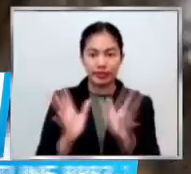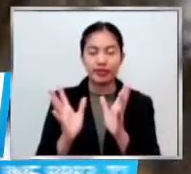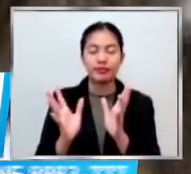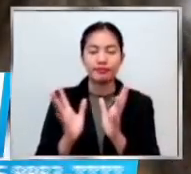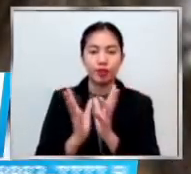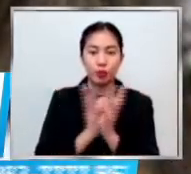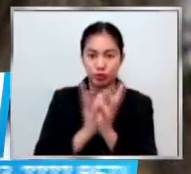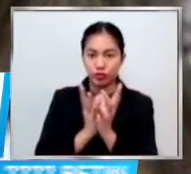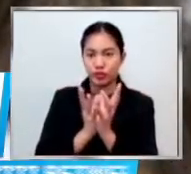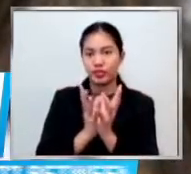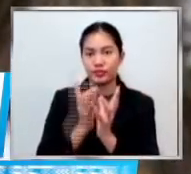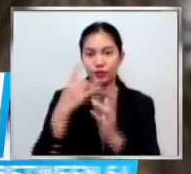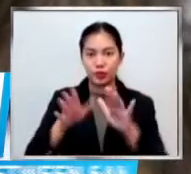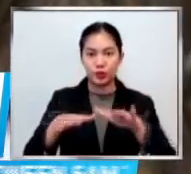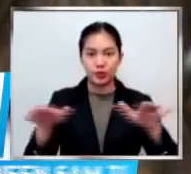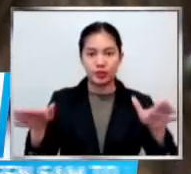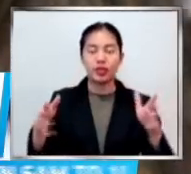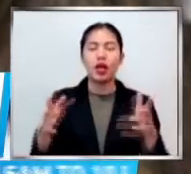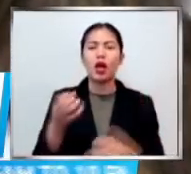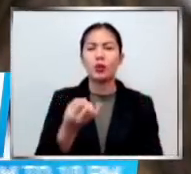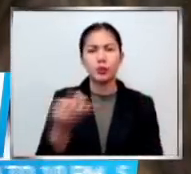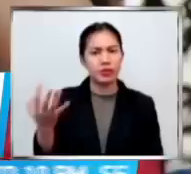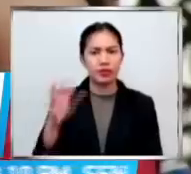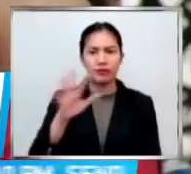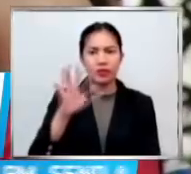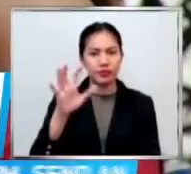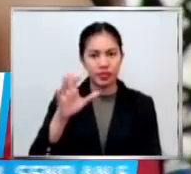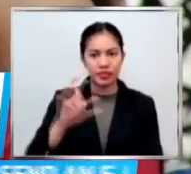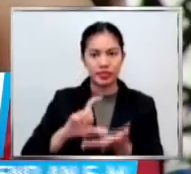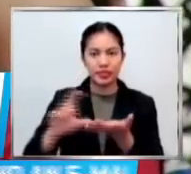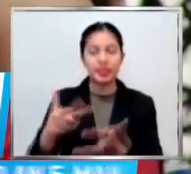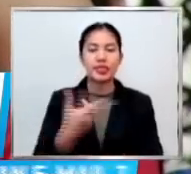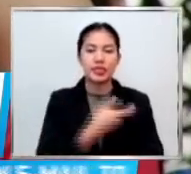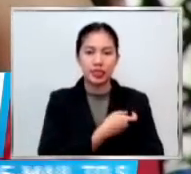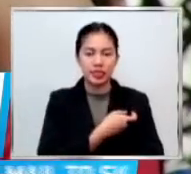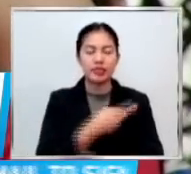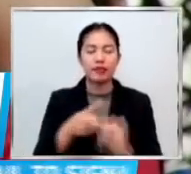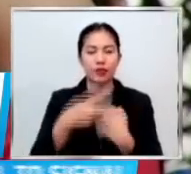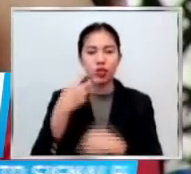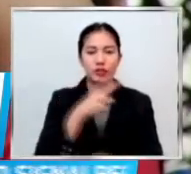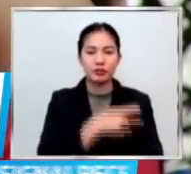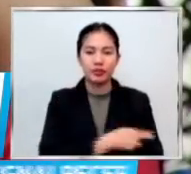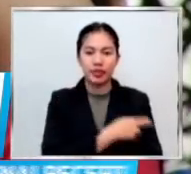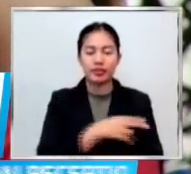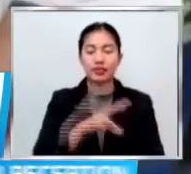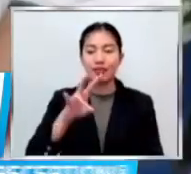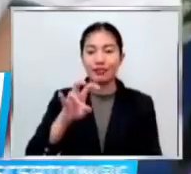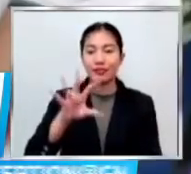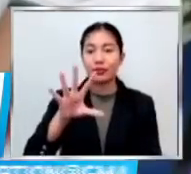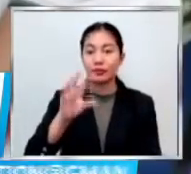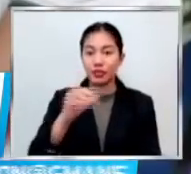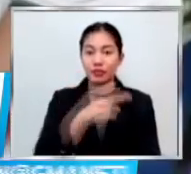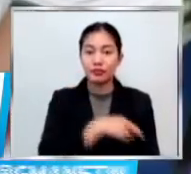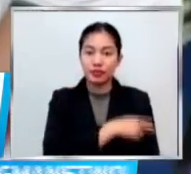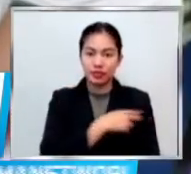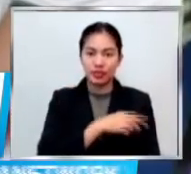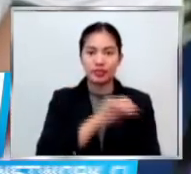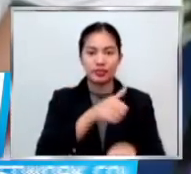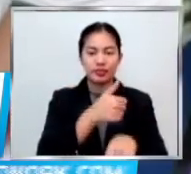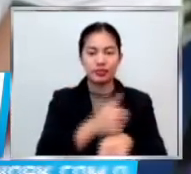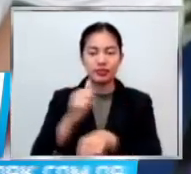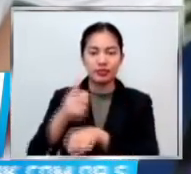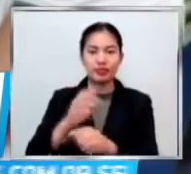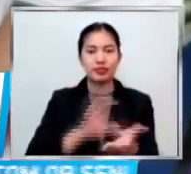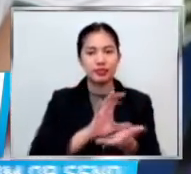500 doses ang nakalaan sa ospital. 750 doses naman ang nakalaan sa 4 na mall site sa lungsod. Kailangang